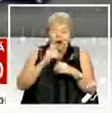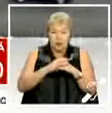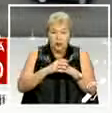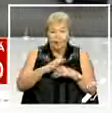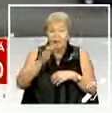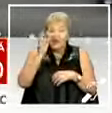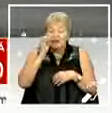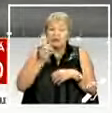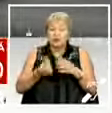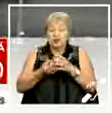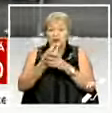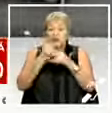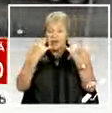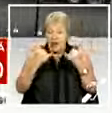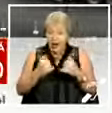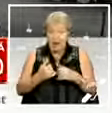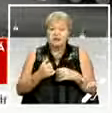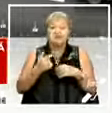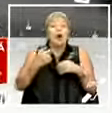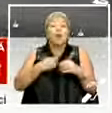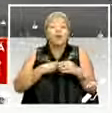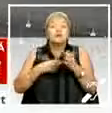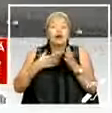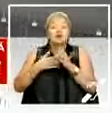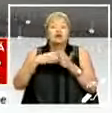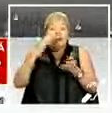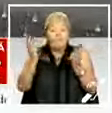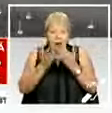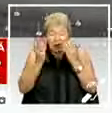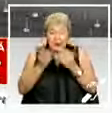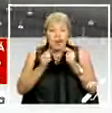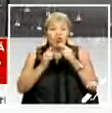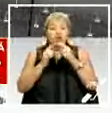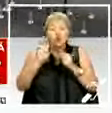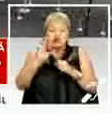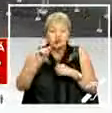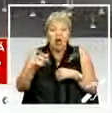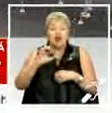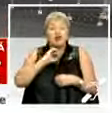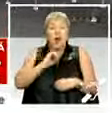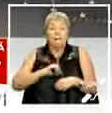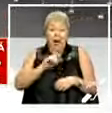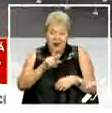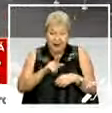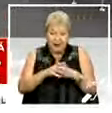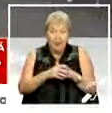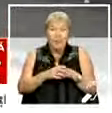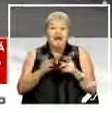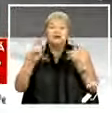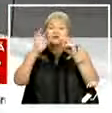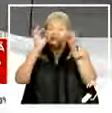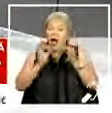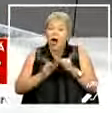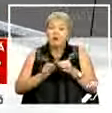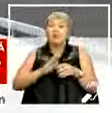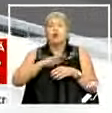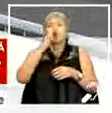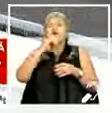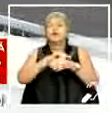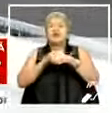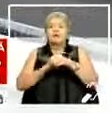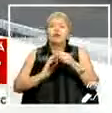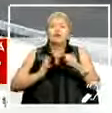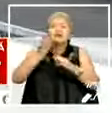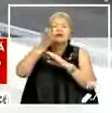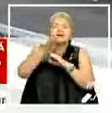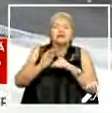că începând de astăzi românii vor putea să ajungă mai repede în Tulcea și la mare. Se va reduce substanțial timpul de traversare